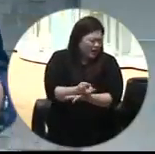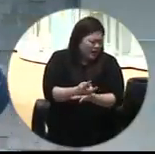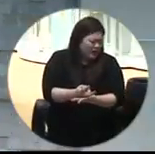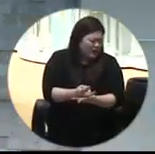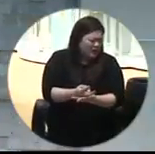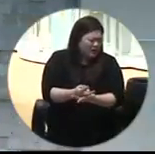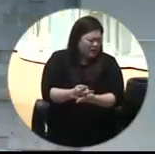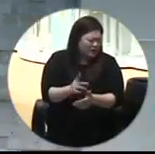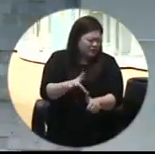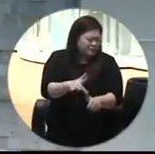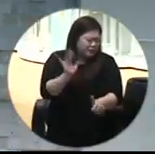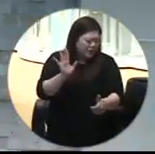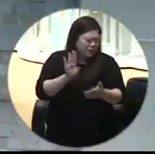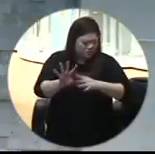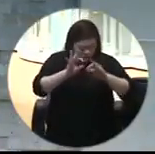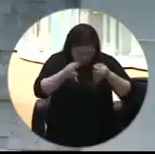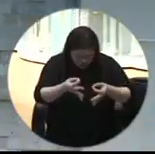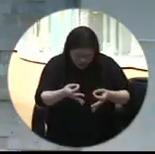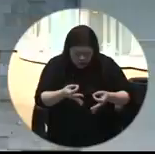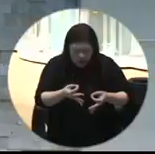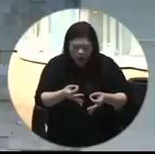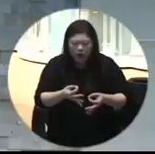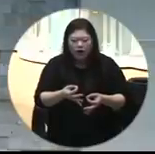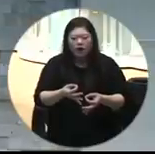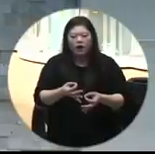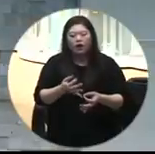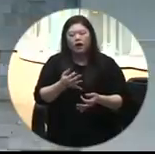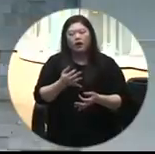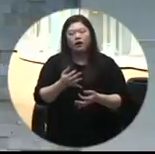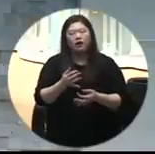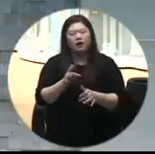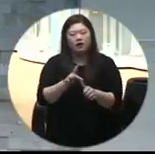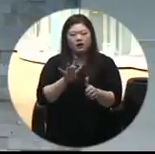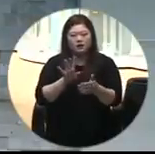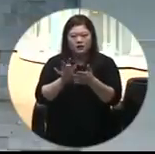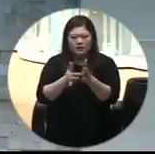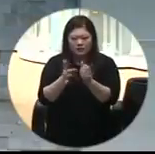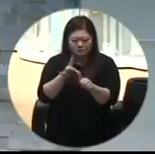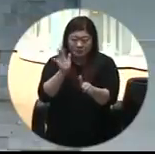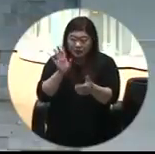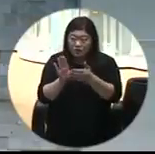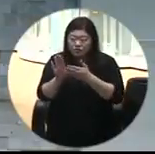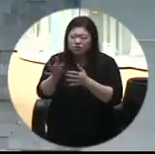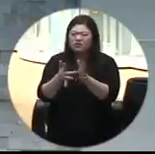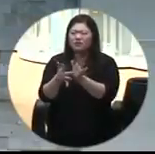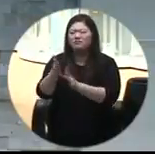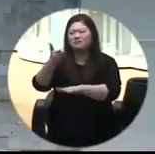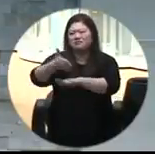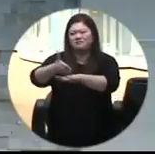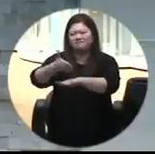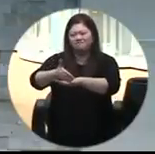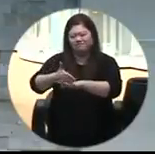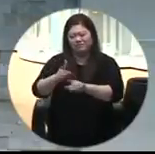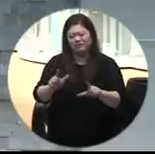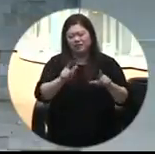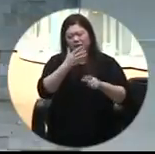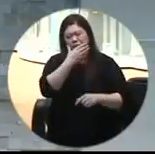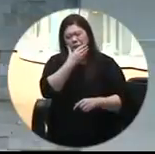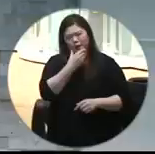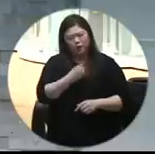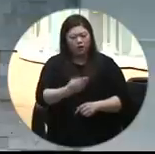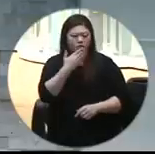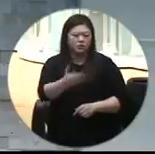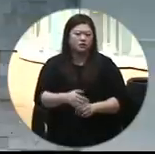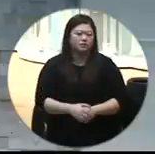참 오랜만에 평안이 찾아온 거예요. 예수님 만나면 어떻게 돼요? 참 평안이 와야 돼요. 참 안식이